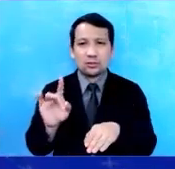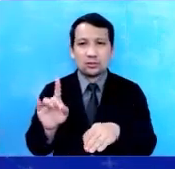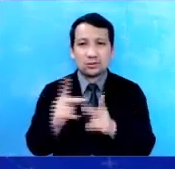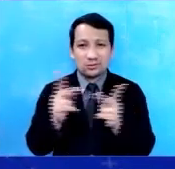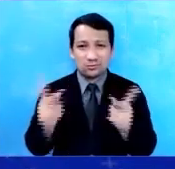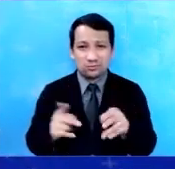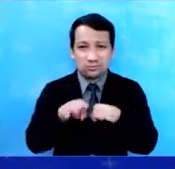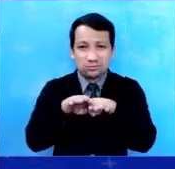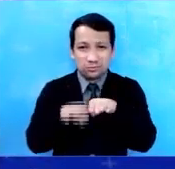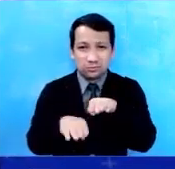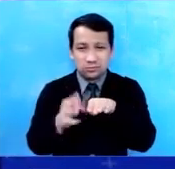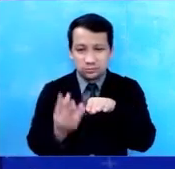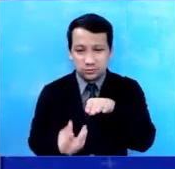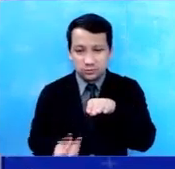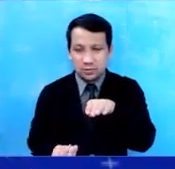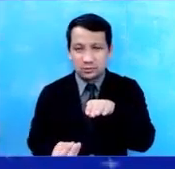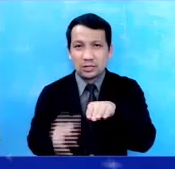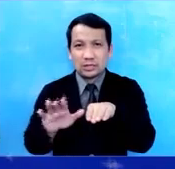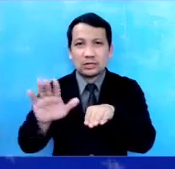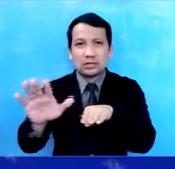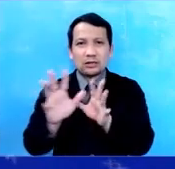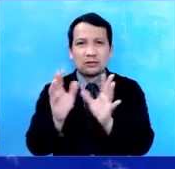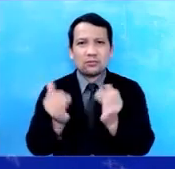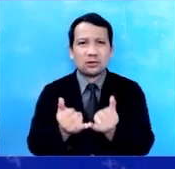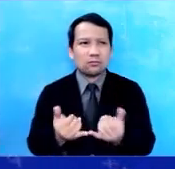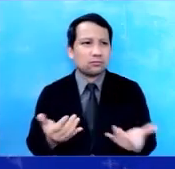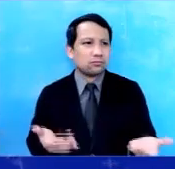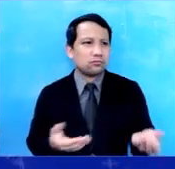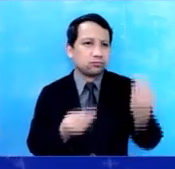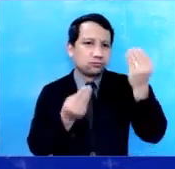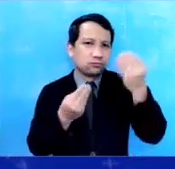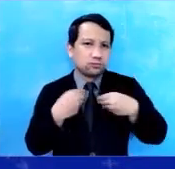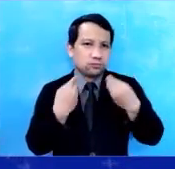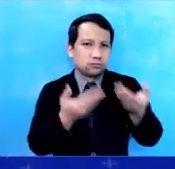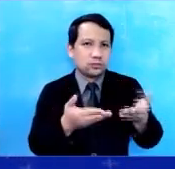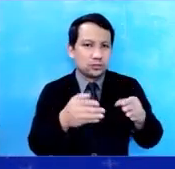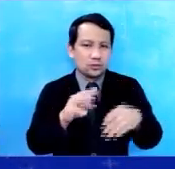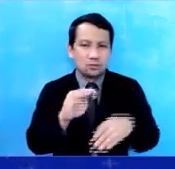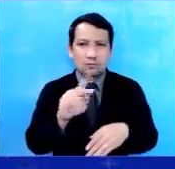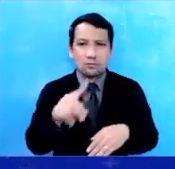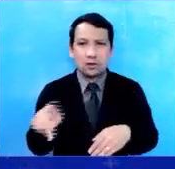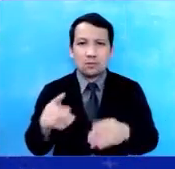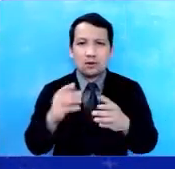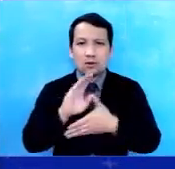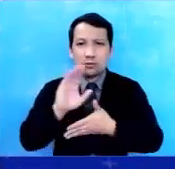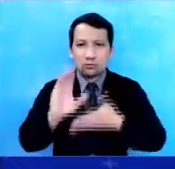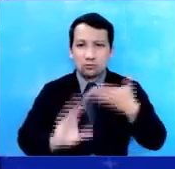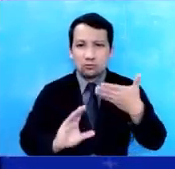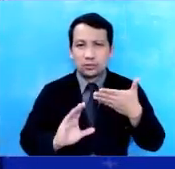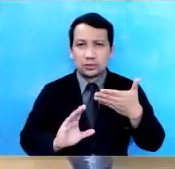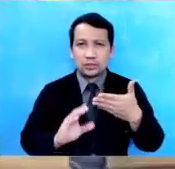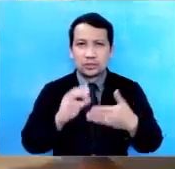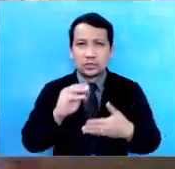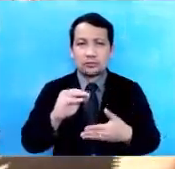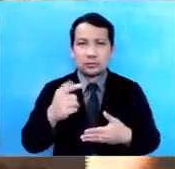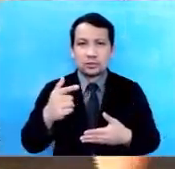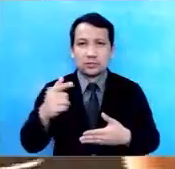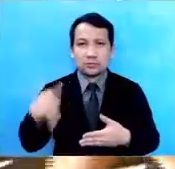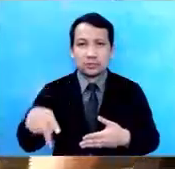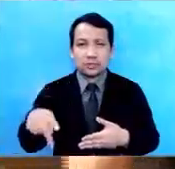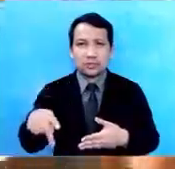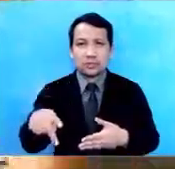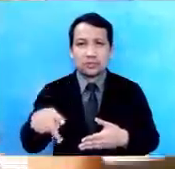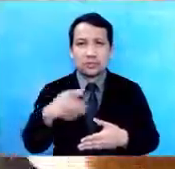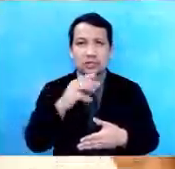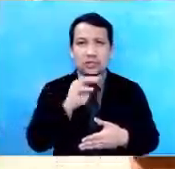kanilang barangay. Ang problema, wala pang ibinibigay na mapa o konkretong detalye ang MGB Region 6. Ang alam lang din nilang